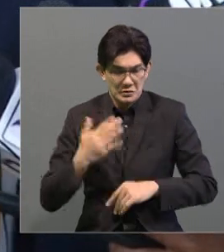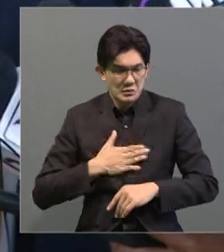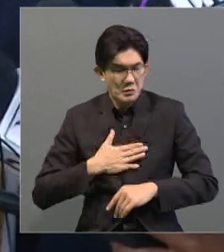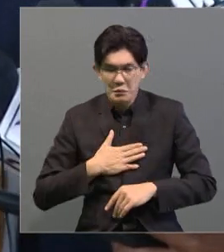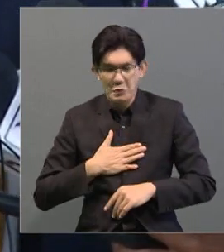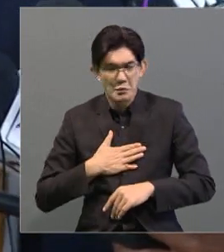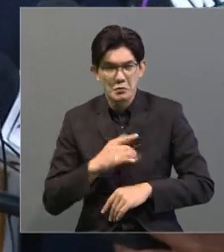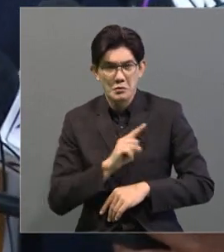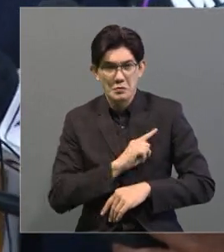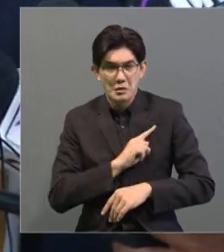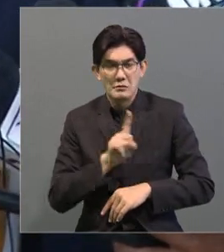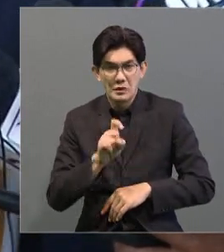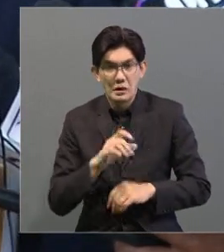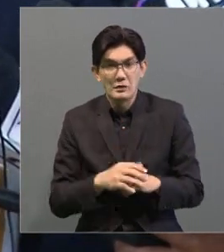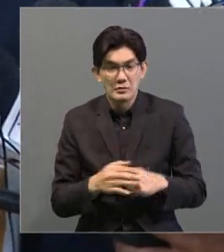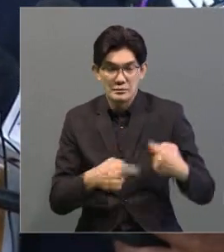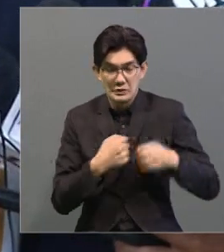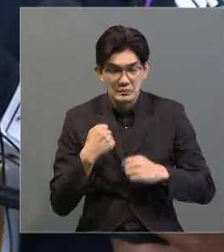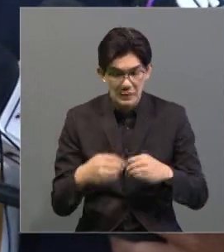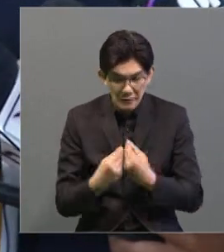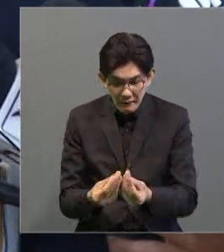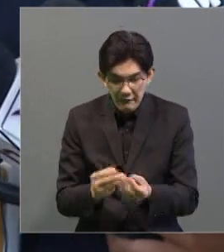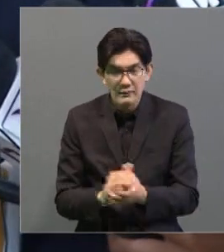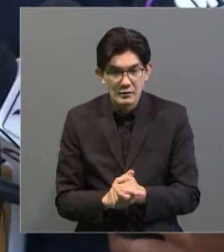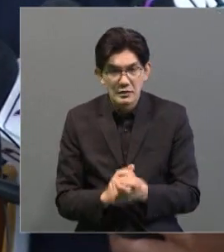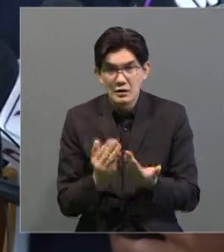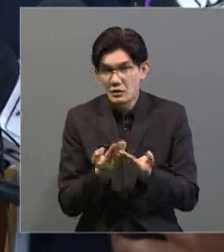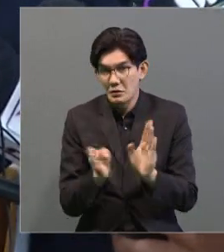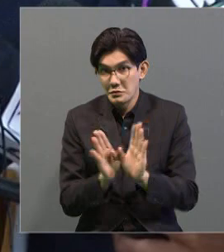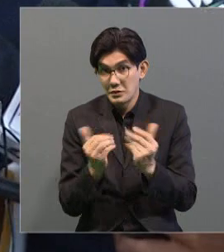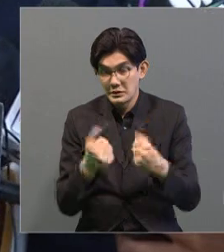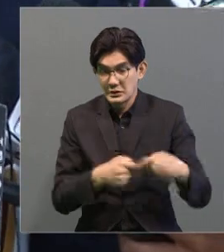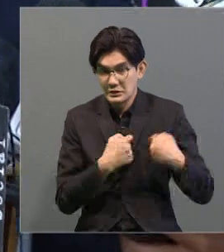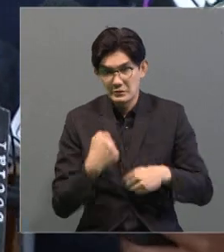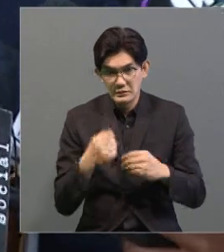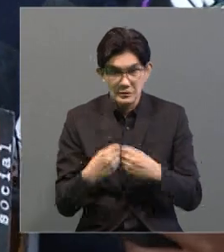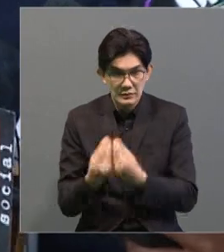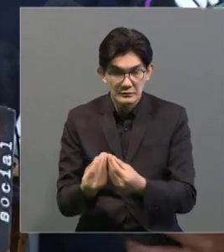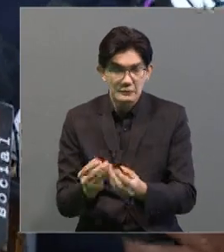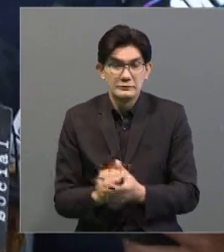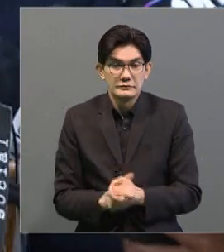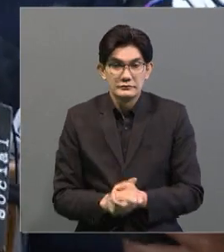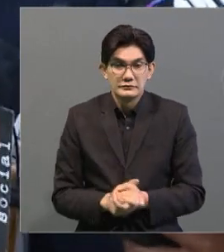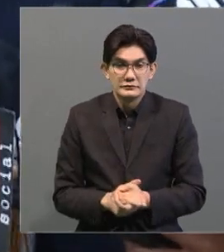จะรับได้ก็เลยให้กำลังใจกันไปเขาบอกดีนะที่ครอบครัวเป็นกำลังใจ